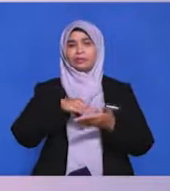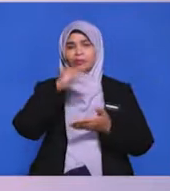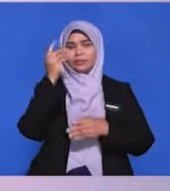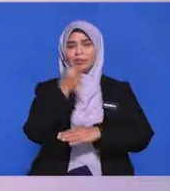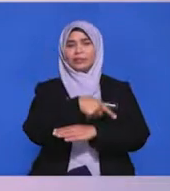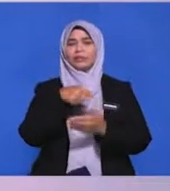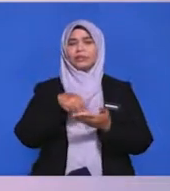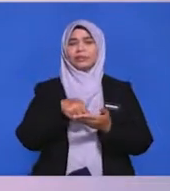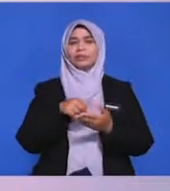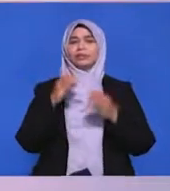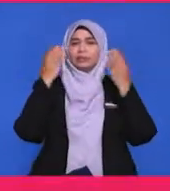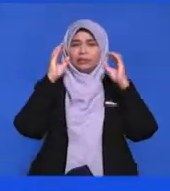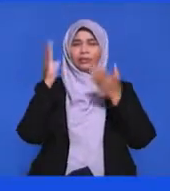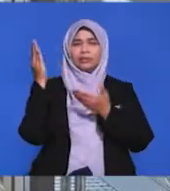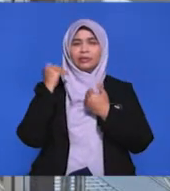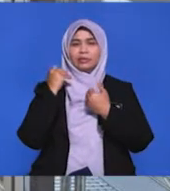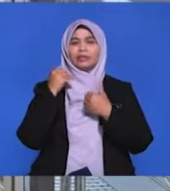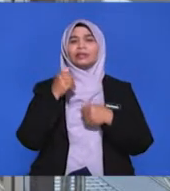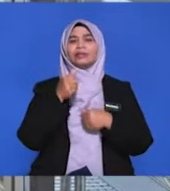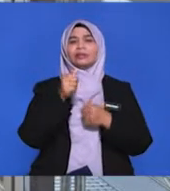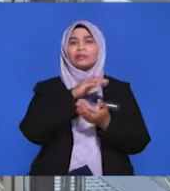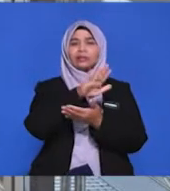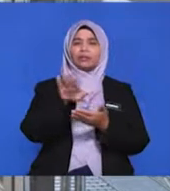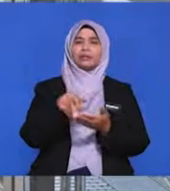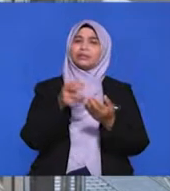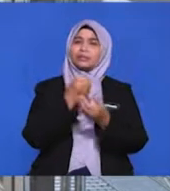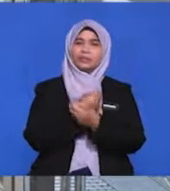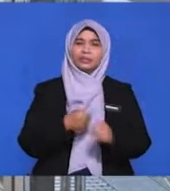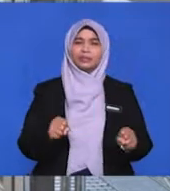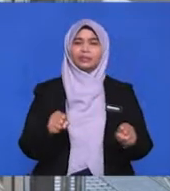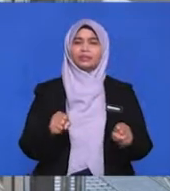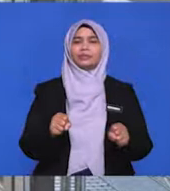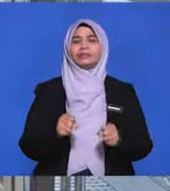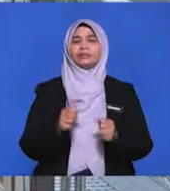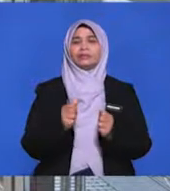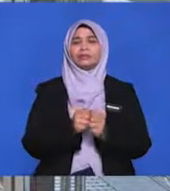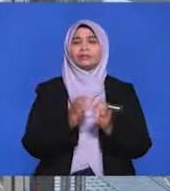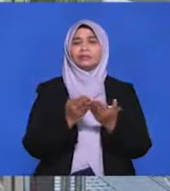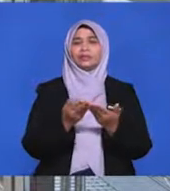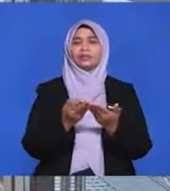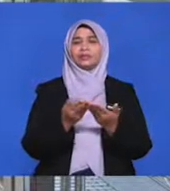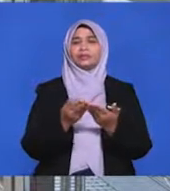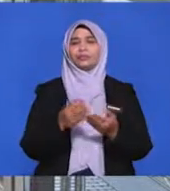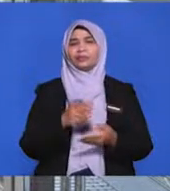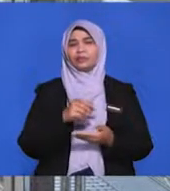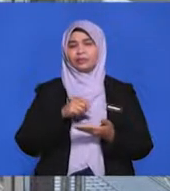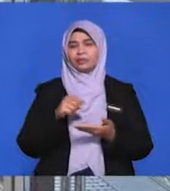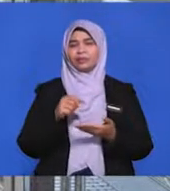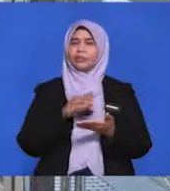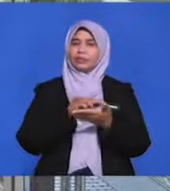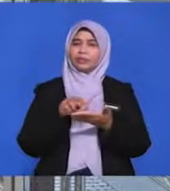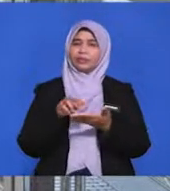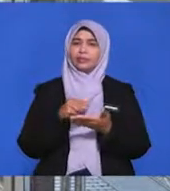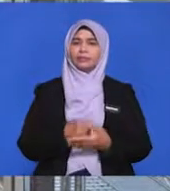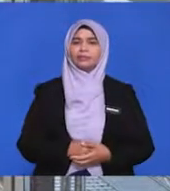pada hari ini chegou harapkan anda semua bersiap sedia dengan buku nota alat tulis dan Katedral